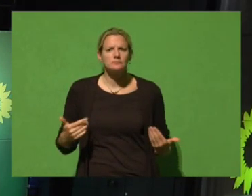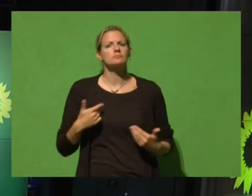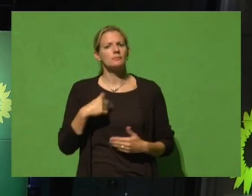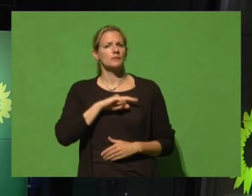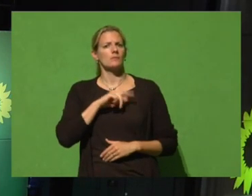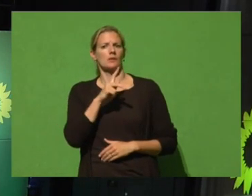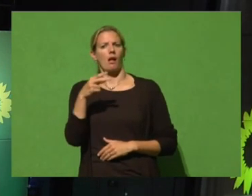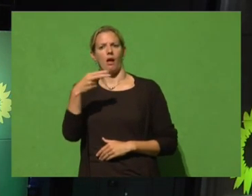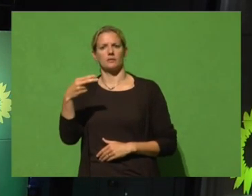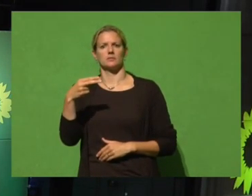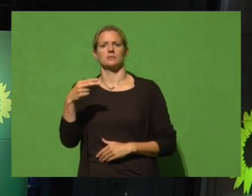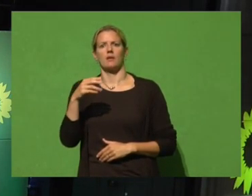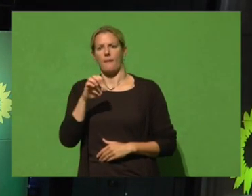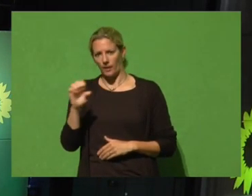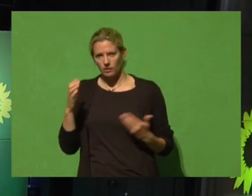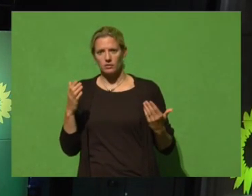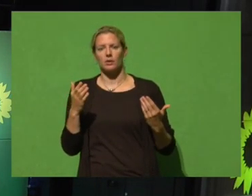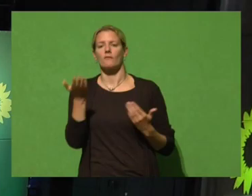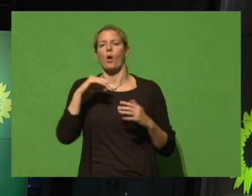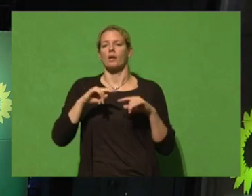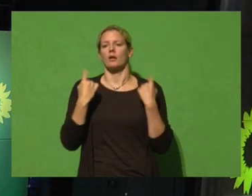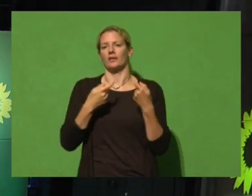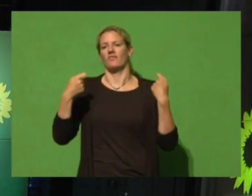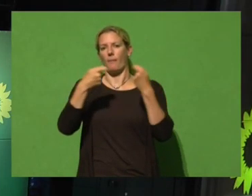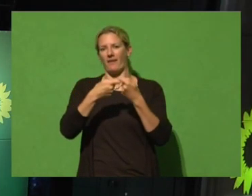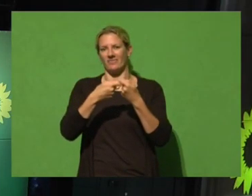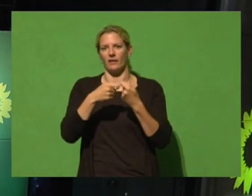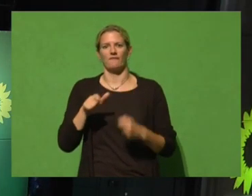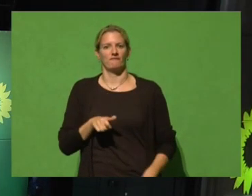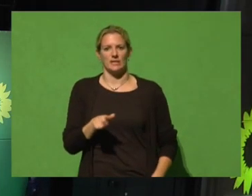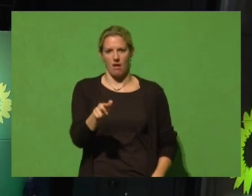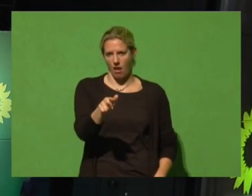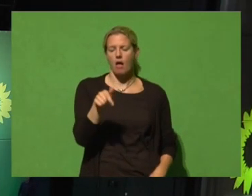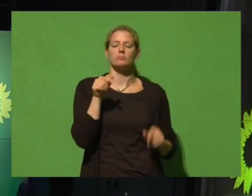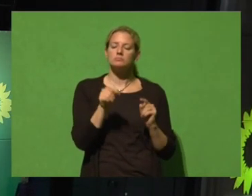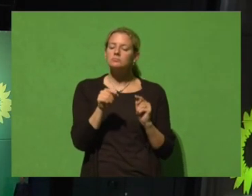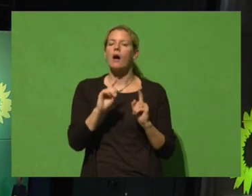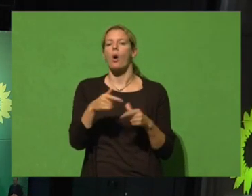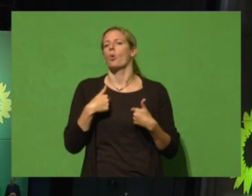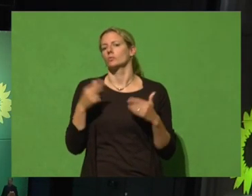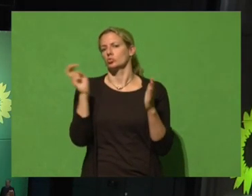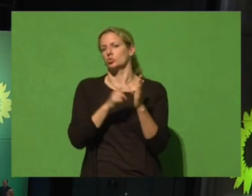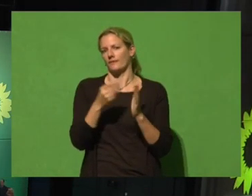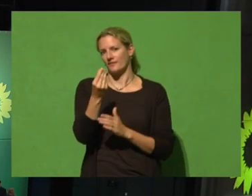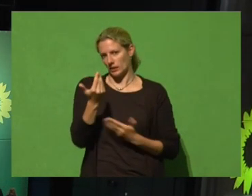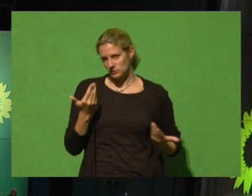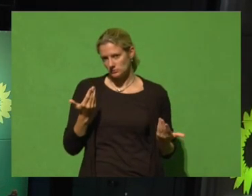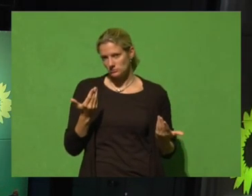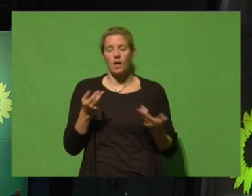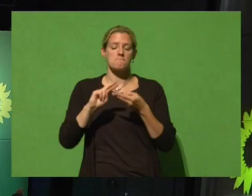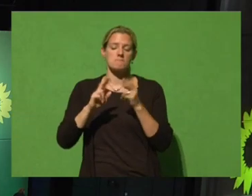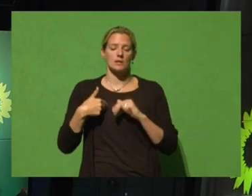Karl-Heinz Hemmerich vom Kreisverband Wesel, da auch für die Finanzen zuständig, Mitglied im Landesfinanzrat, habe auch